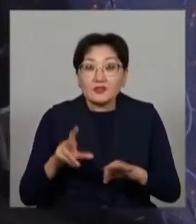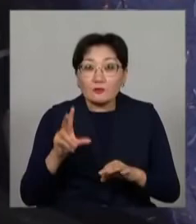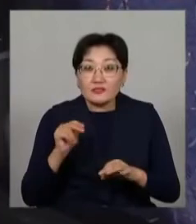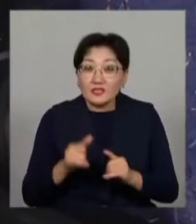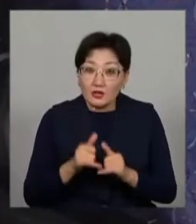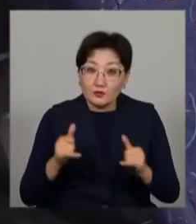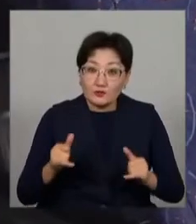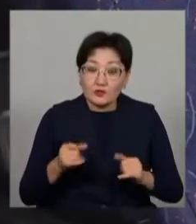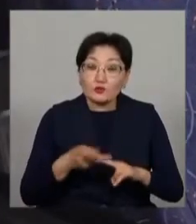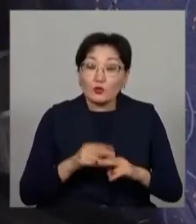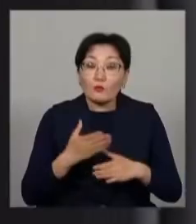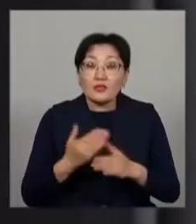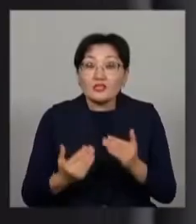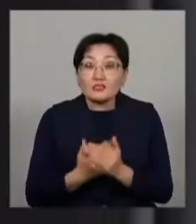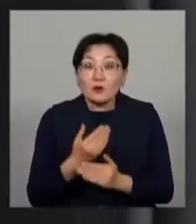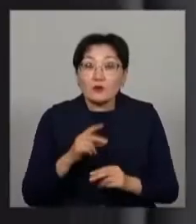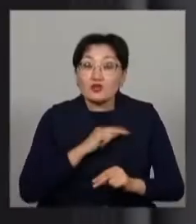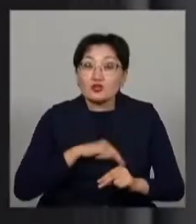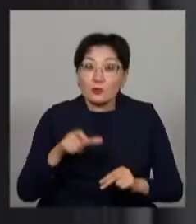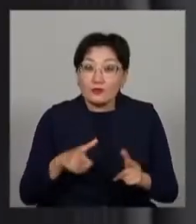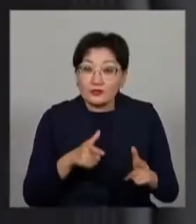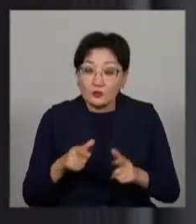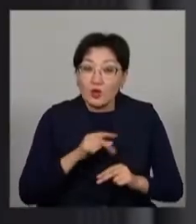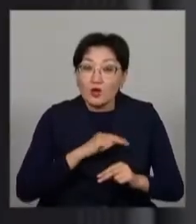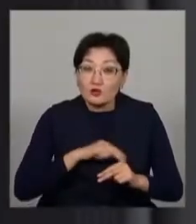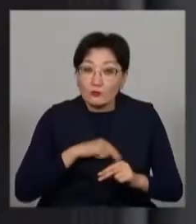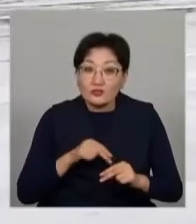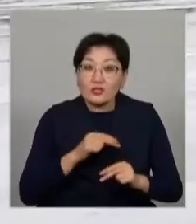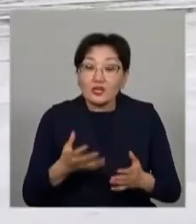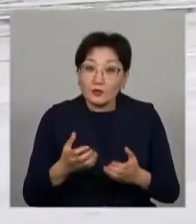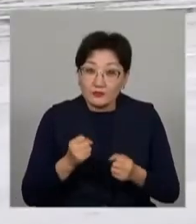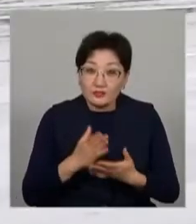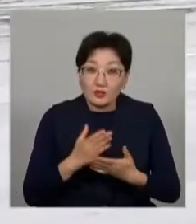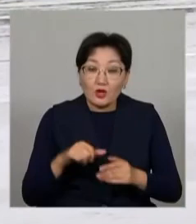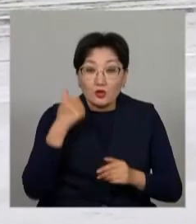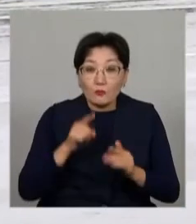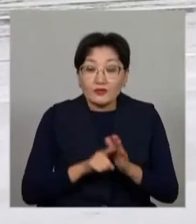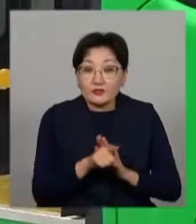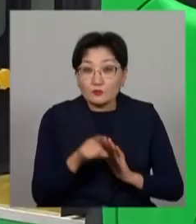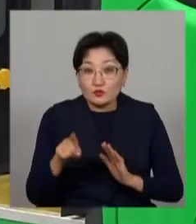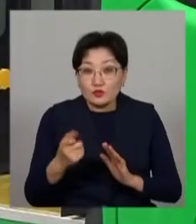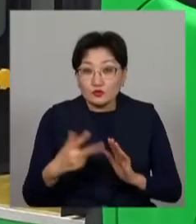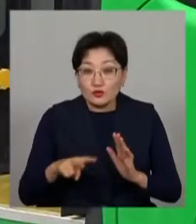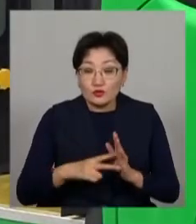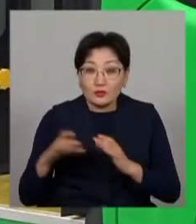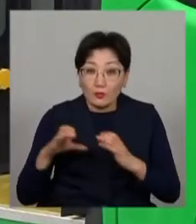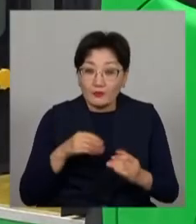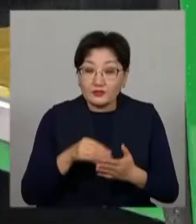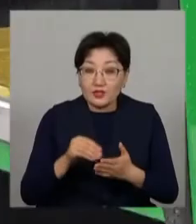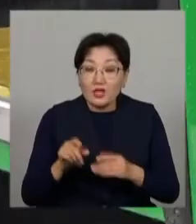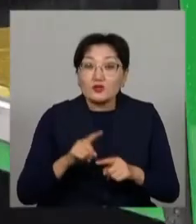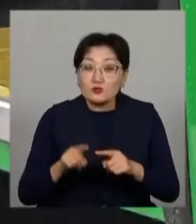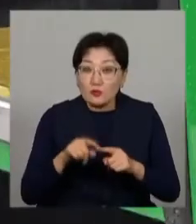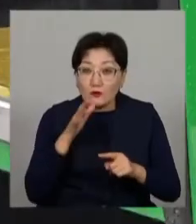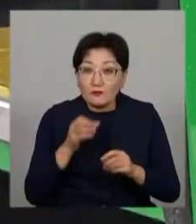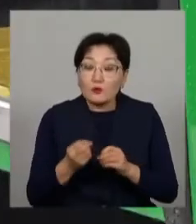артып жатыр. Соның арқасында жаңадан кадрлар даярланып, жұмысшылар тартылуда. Еске салайық, жыл басынан бері 137 автобус келсе, жақын арада тағы